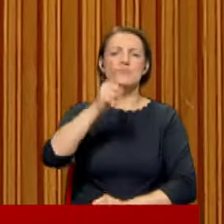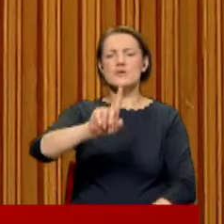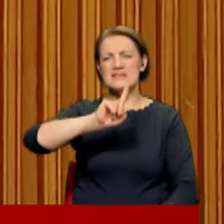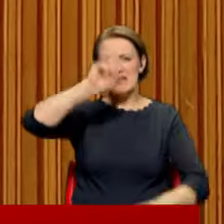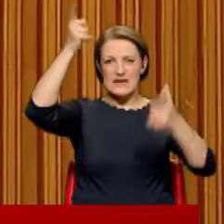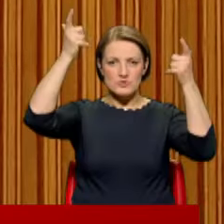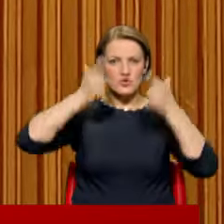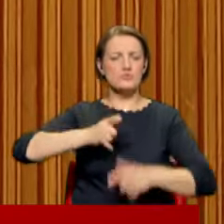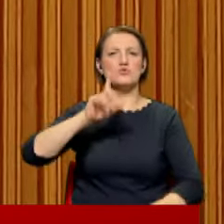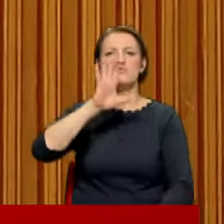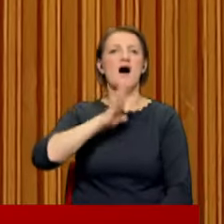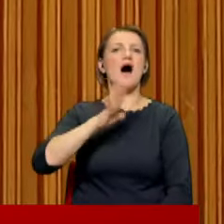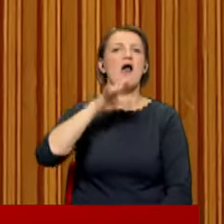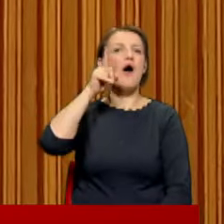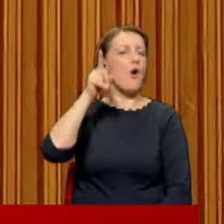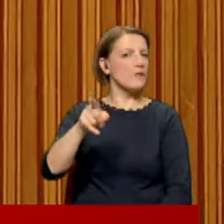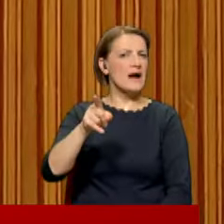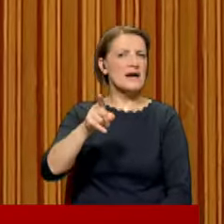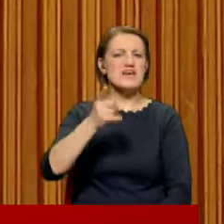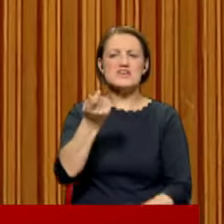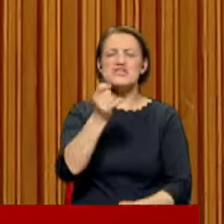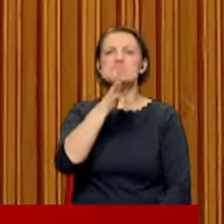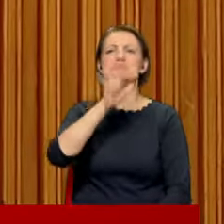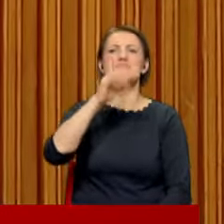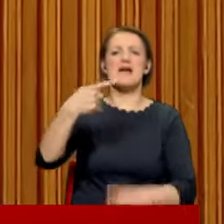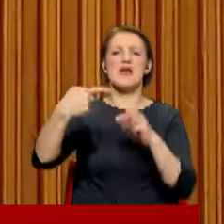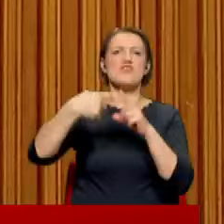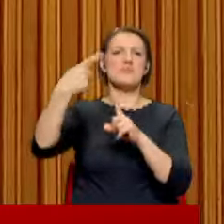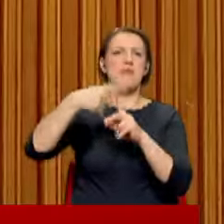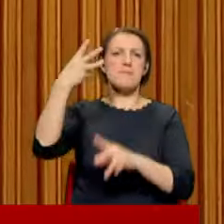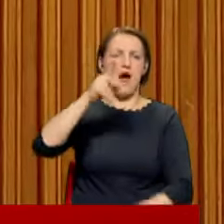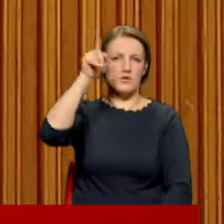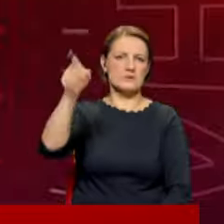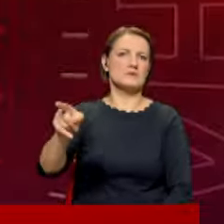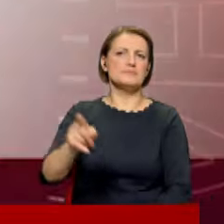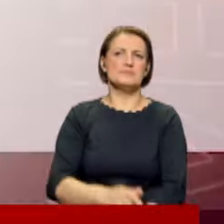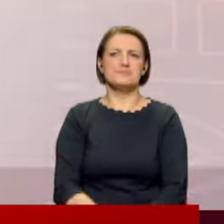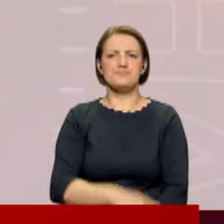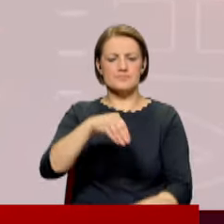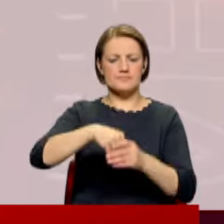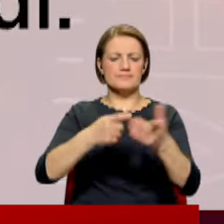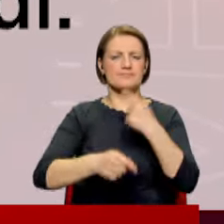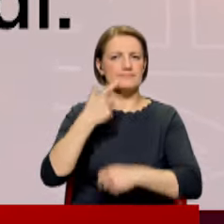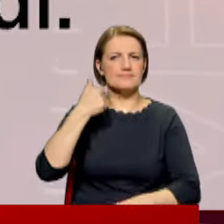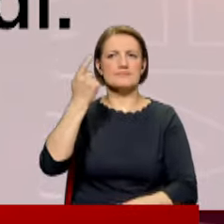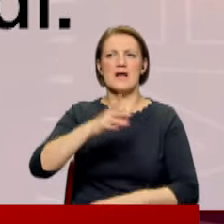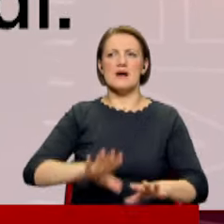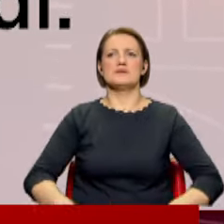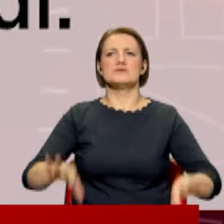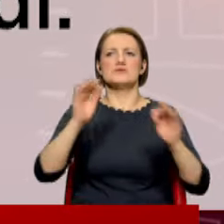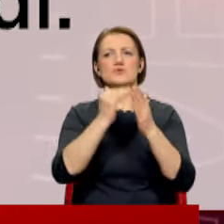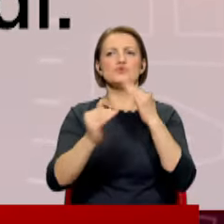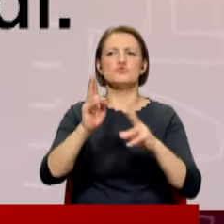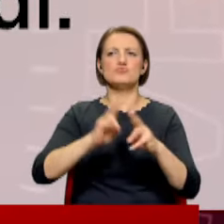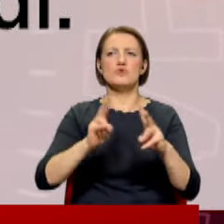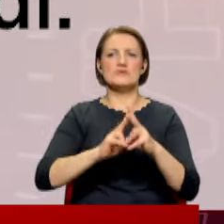tek sorumlusu vardır. O da iş bilmez Recep Tayyip Erdoğan'dır. İçişleri Bakanlığı'nın hazırladığı üst